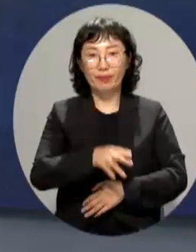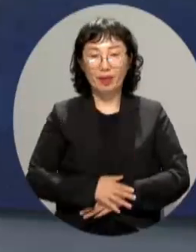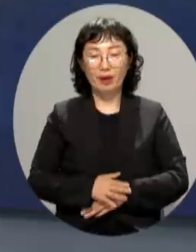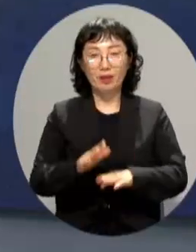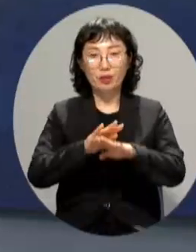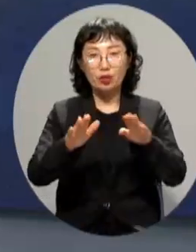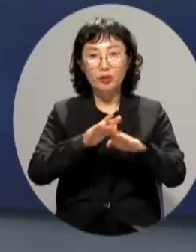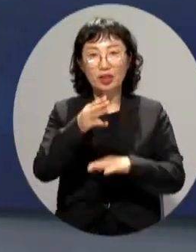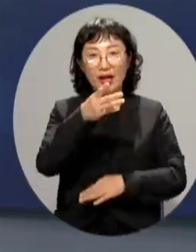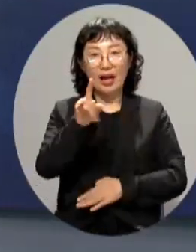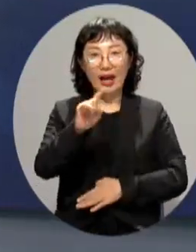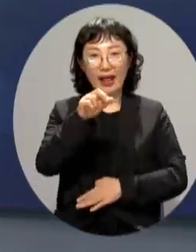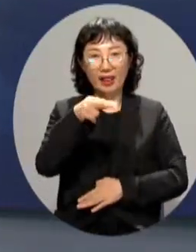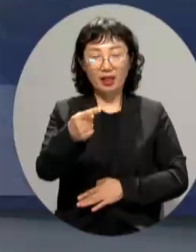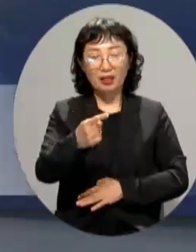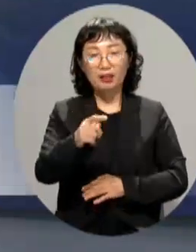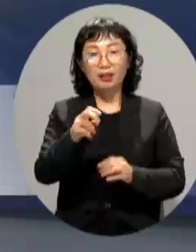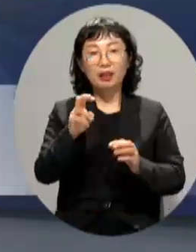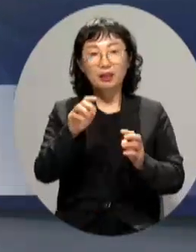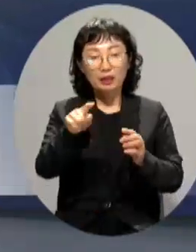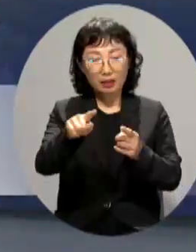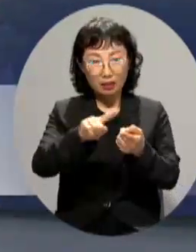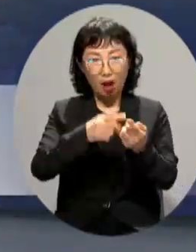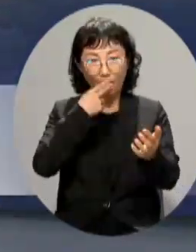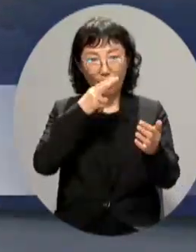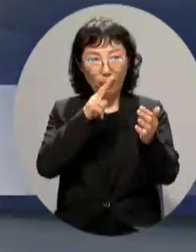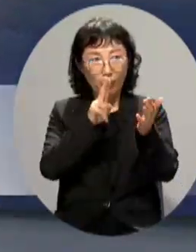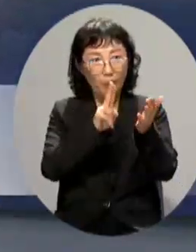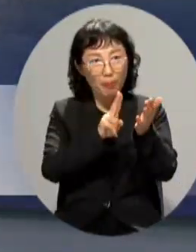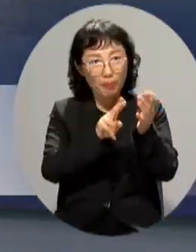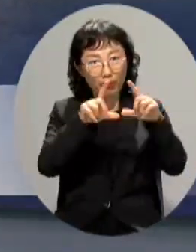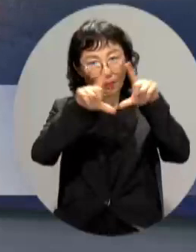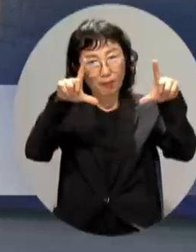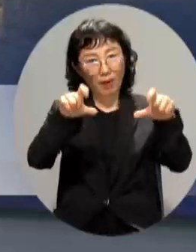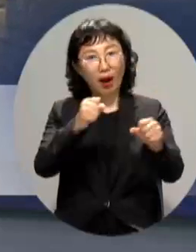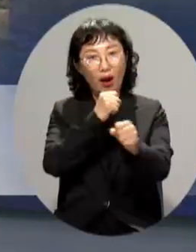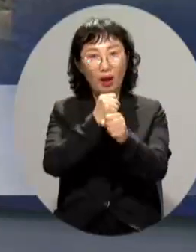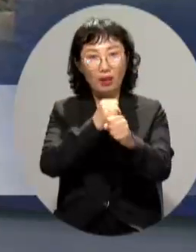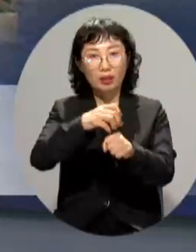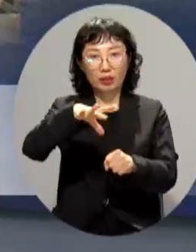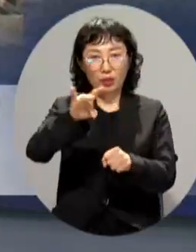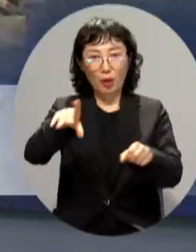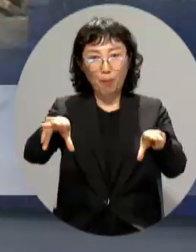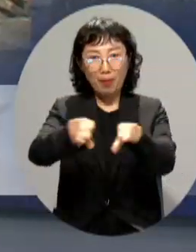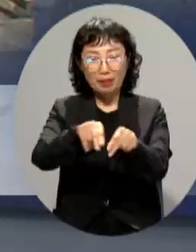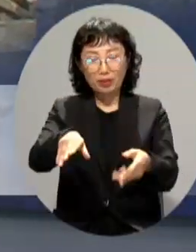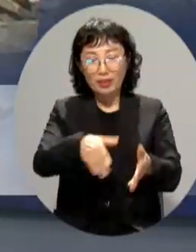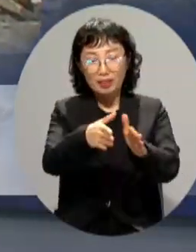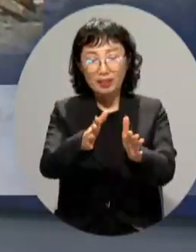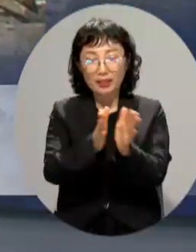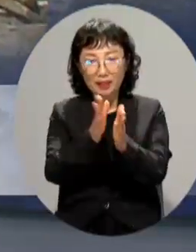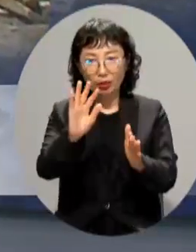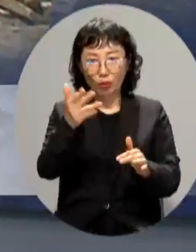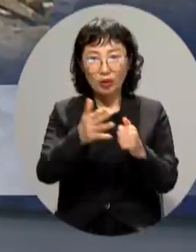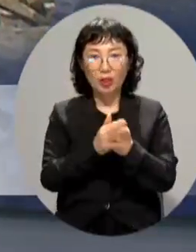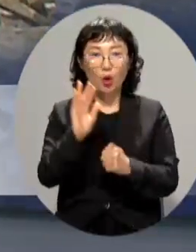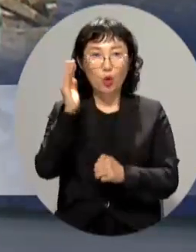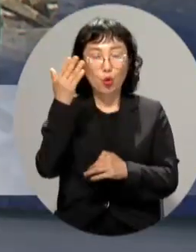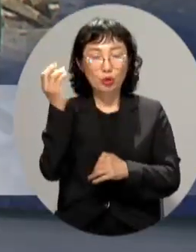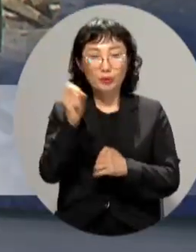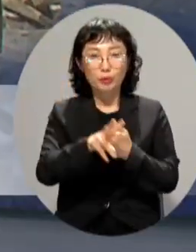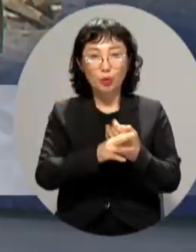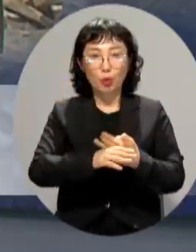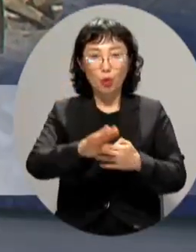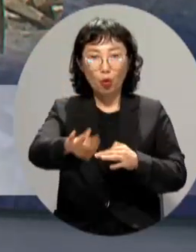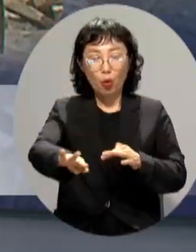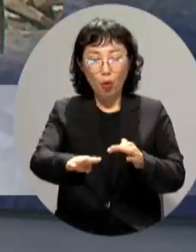전주의 랜드마크를 지향하며 수십억 원을 투입한 전주여갑 첫 마중길이 표류하고 있습니다. 요즘 또다시